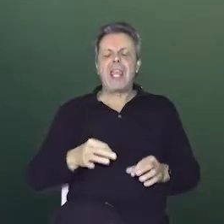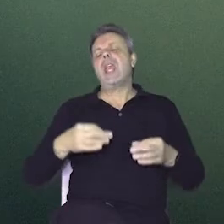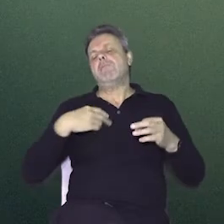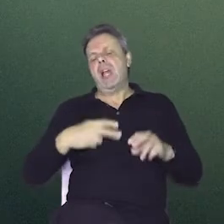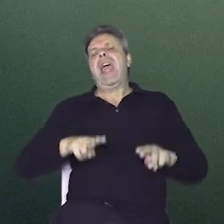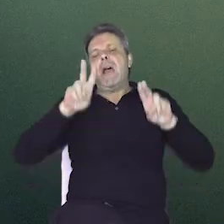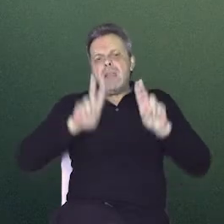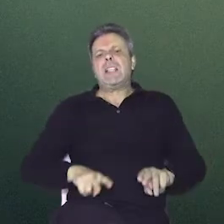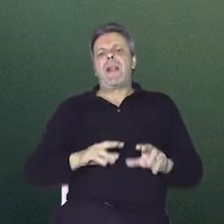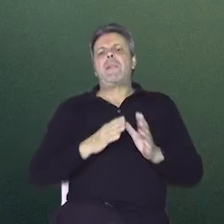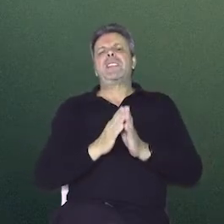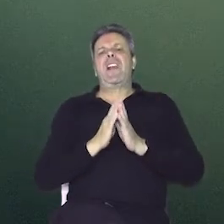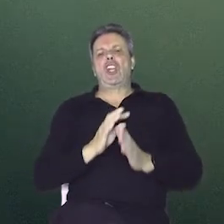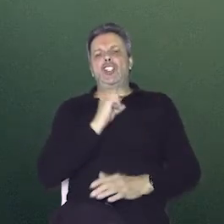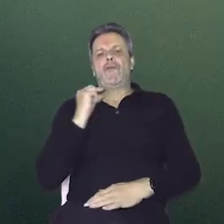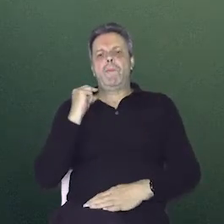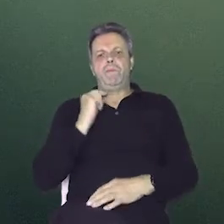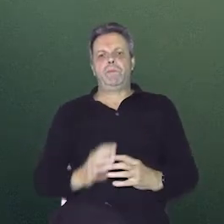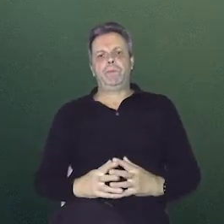svećeništvom.